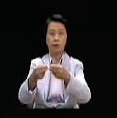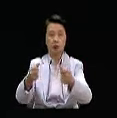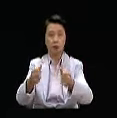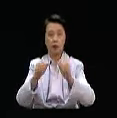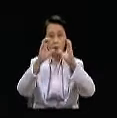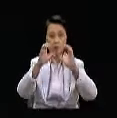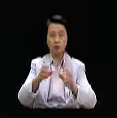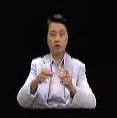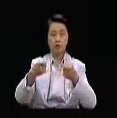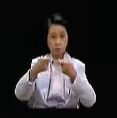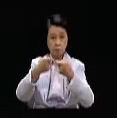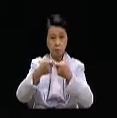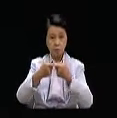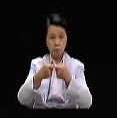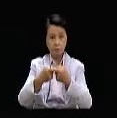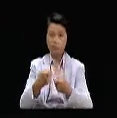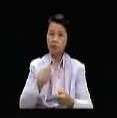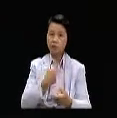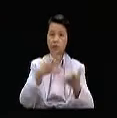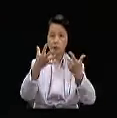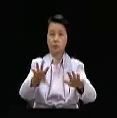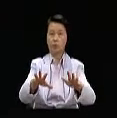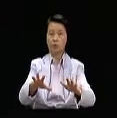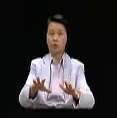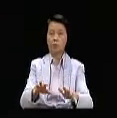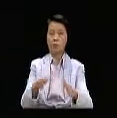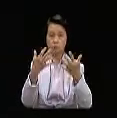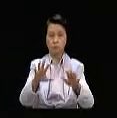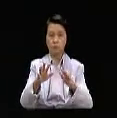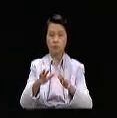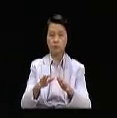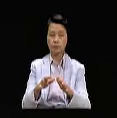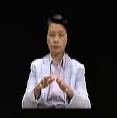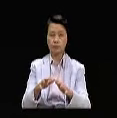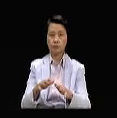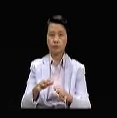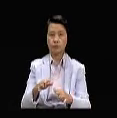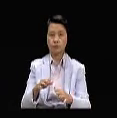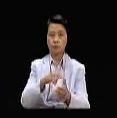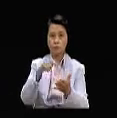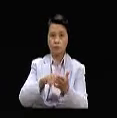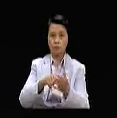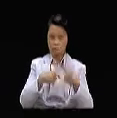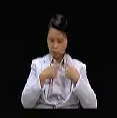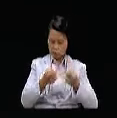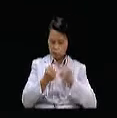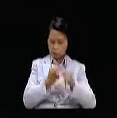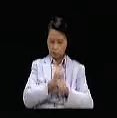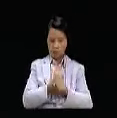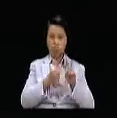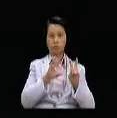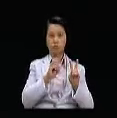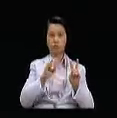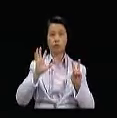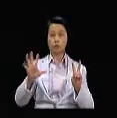elektronik yang mana kita telah merintis pegawai ini sejak di pada tahun 2005 lagi